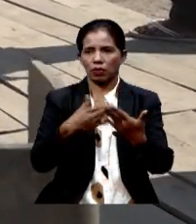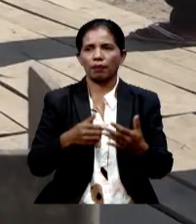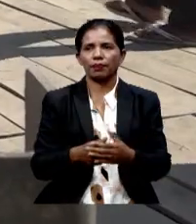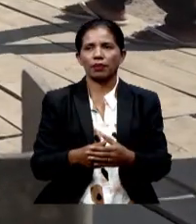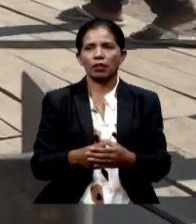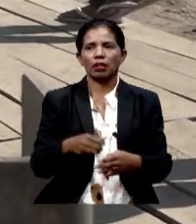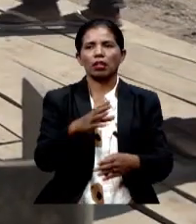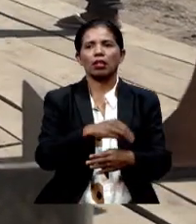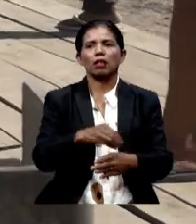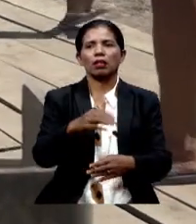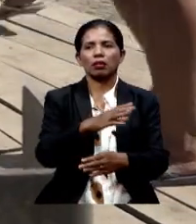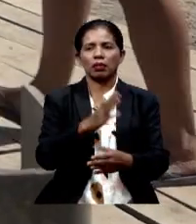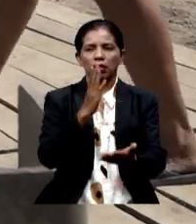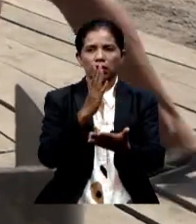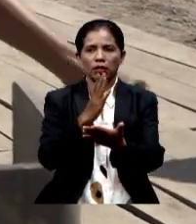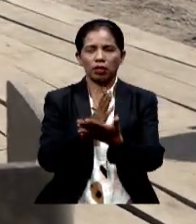per tahu satanetik